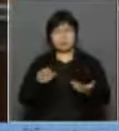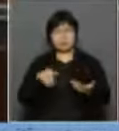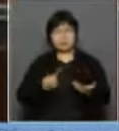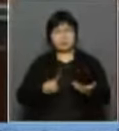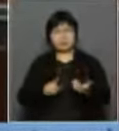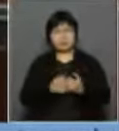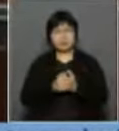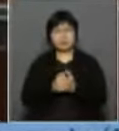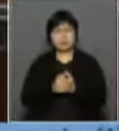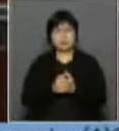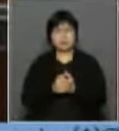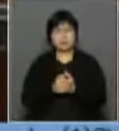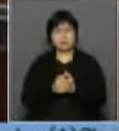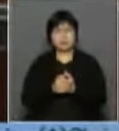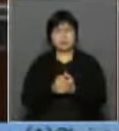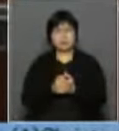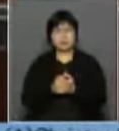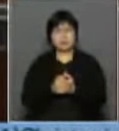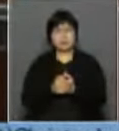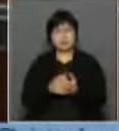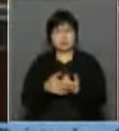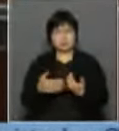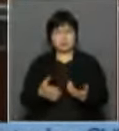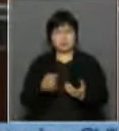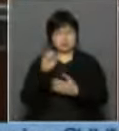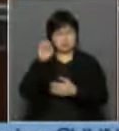所以今日嘅議案，